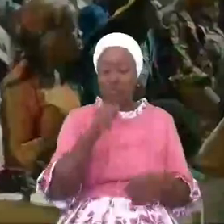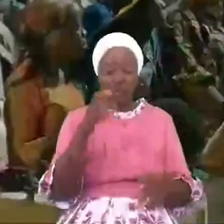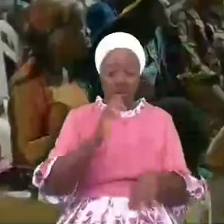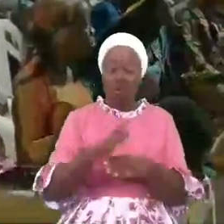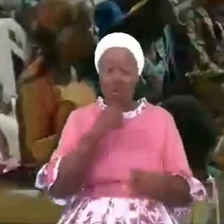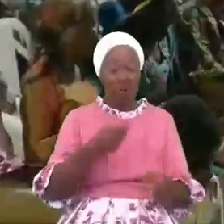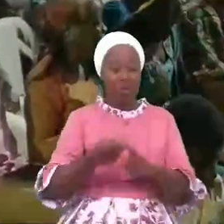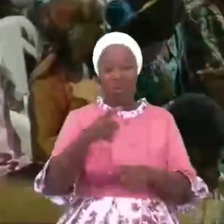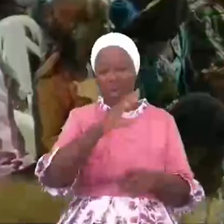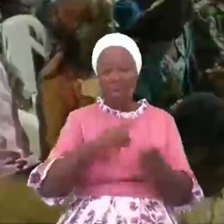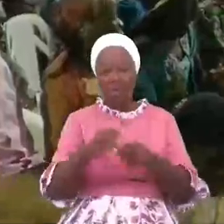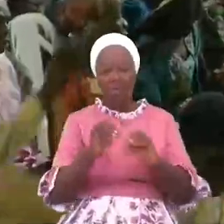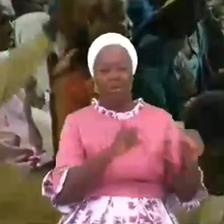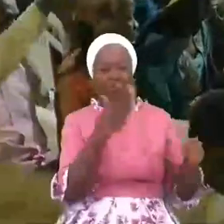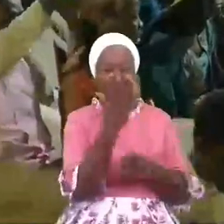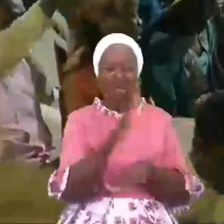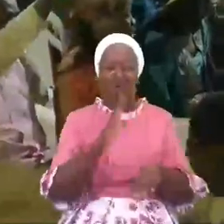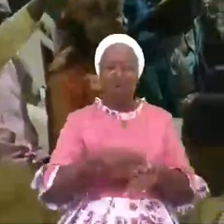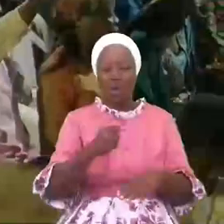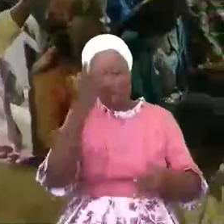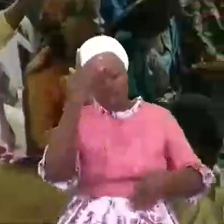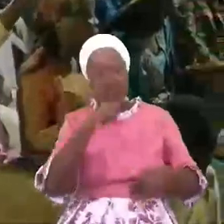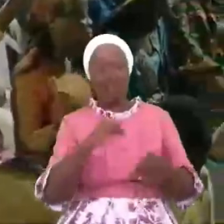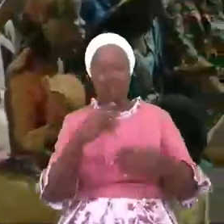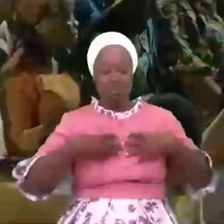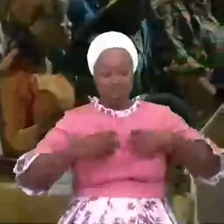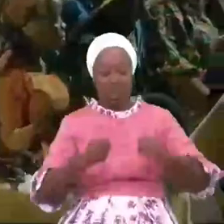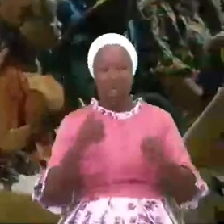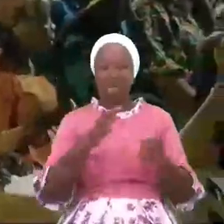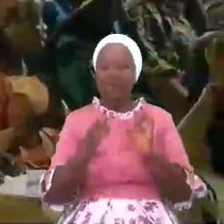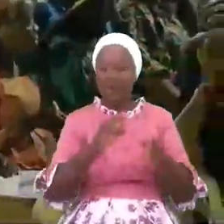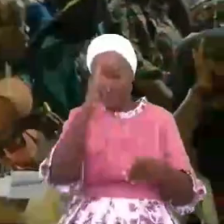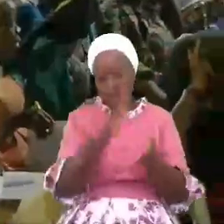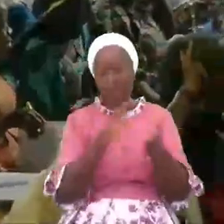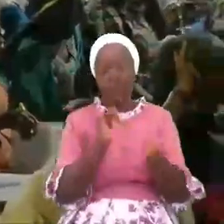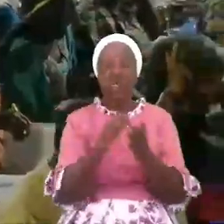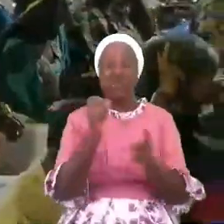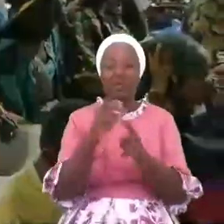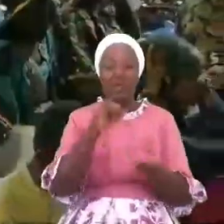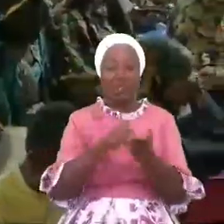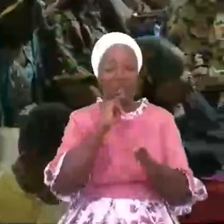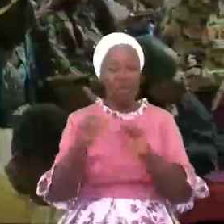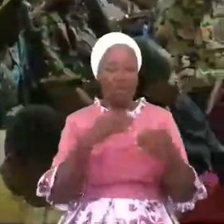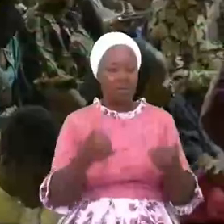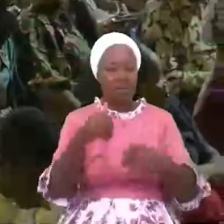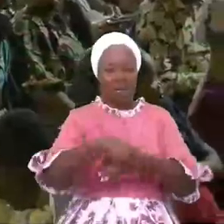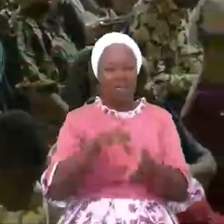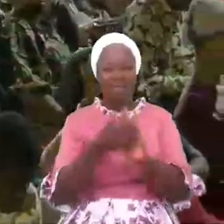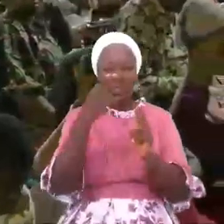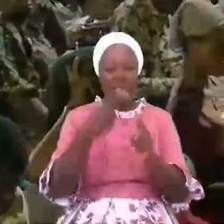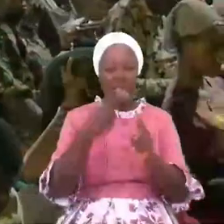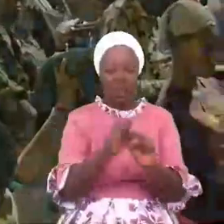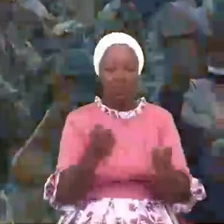mains aux malades et les malades seront guéris. Si tu crois à ce rapport, c'est fait ce soir. Le salut vient ce